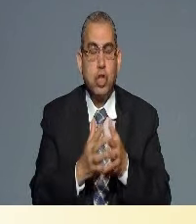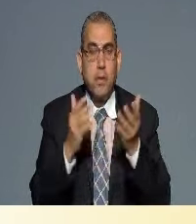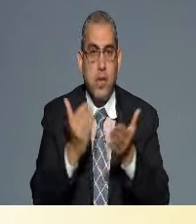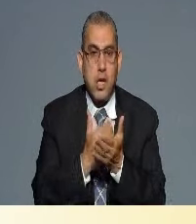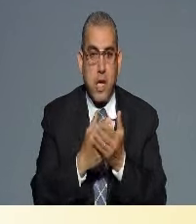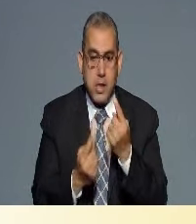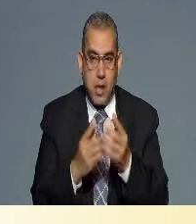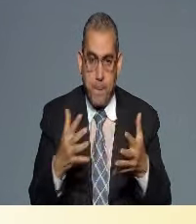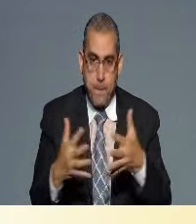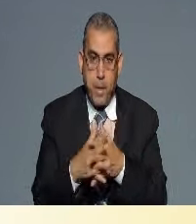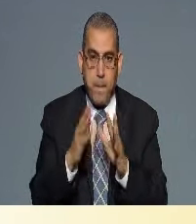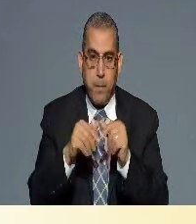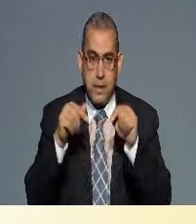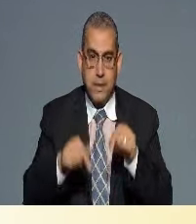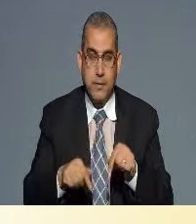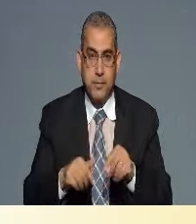الزراعي المصري.